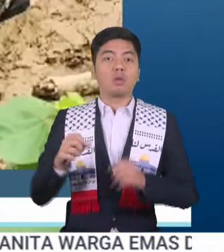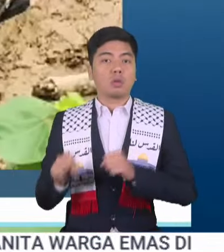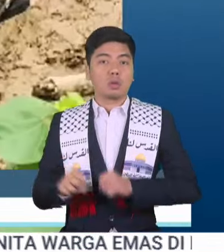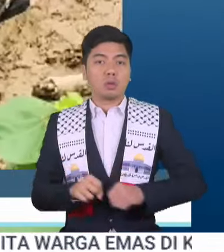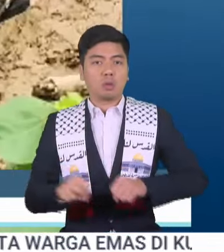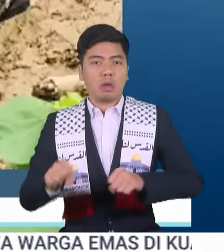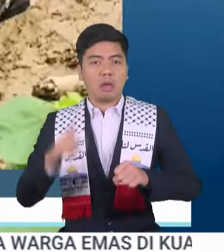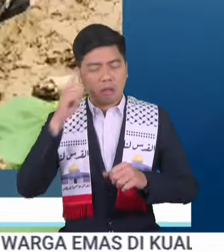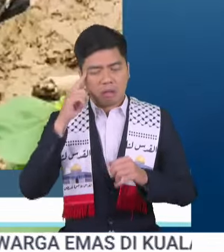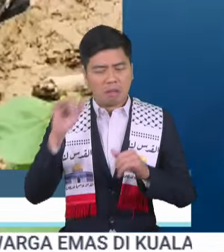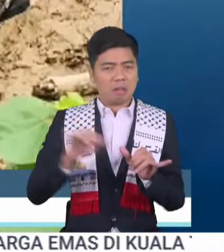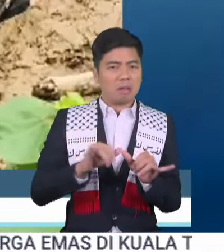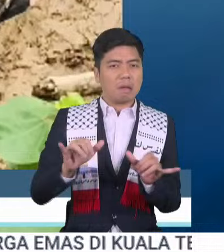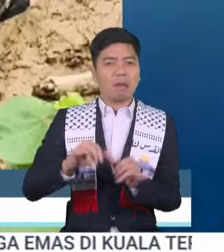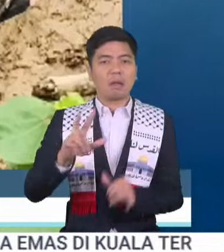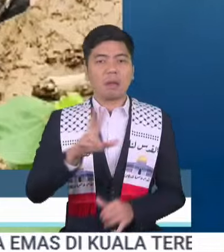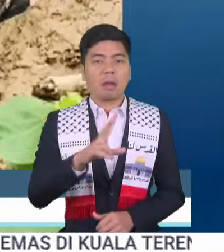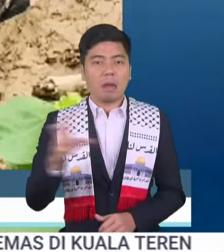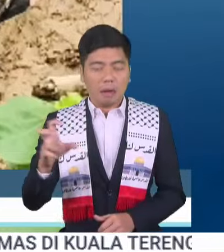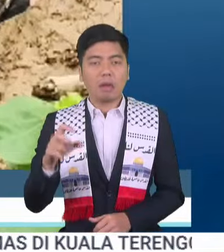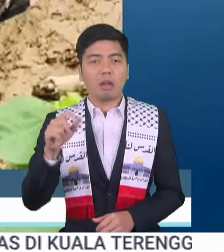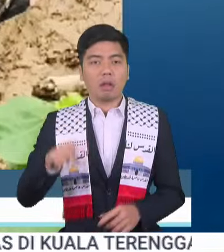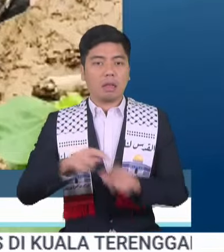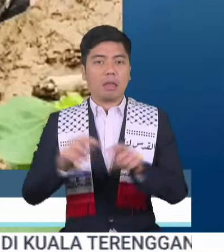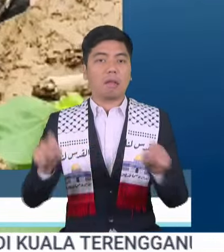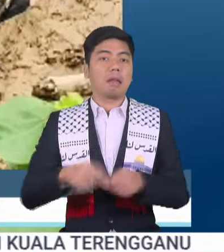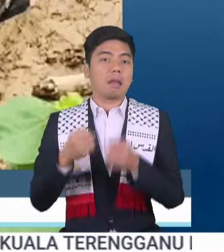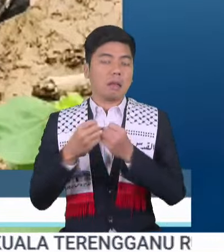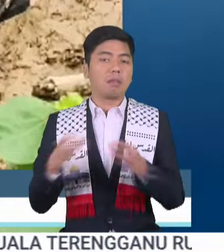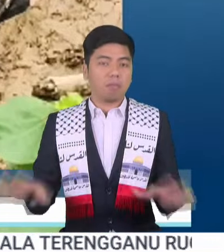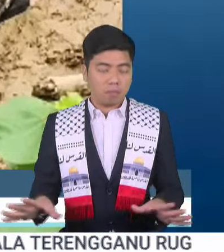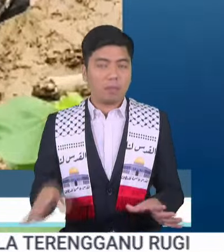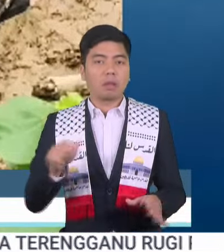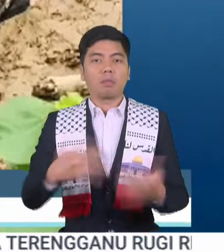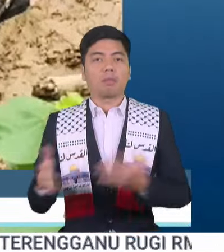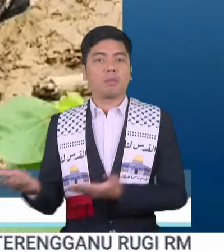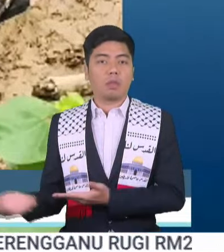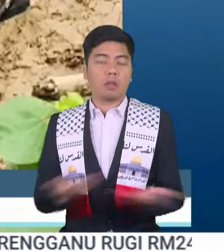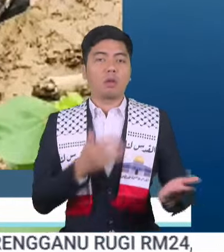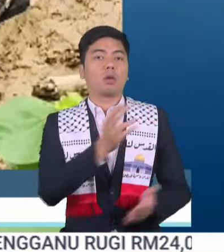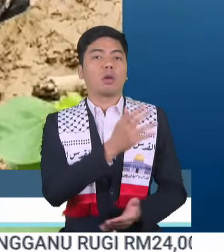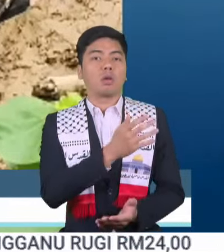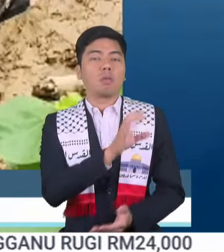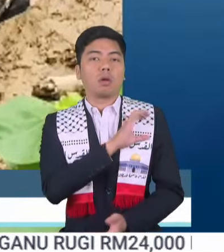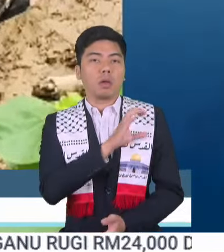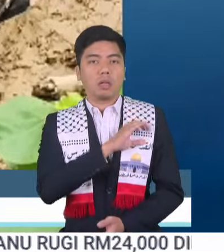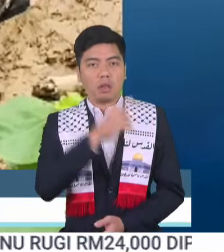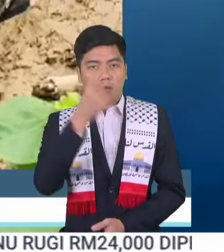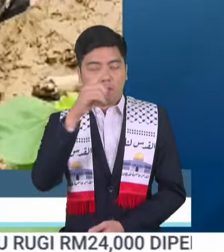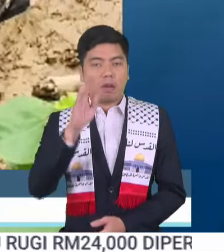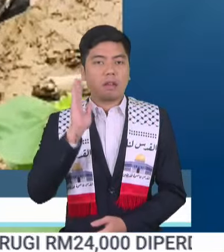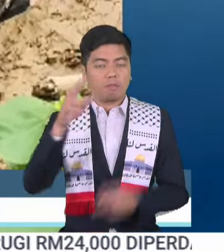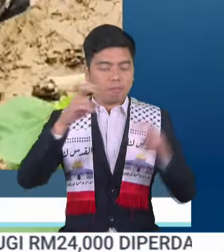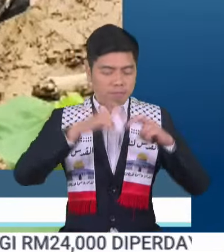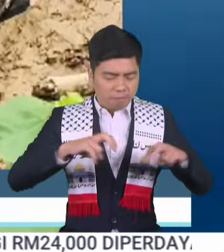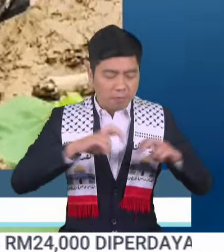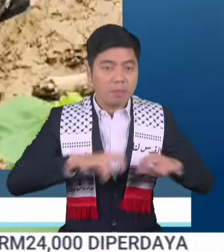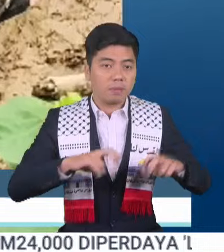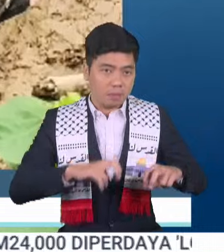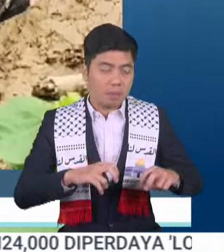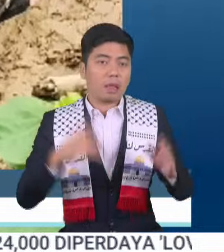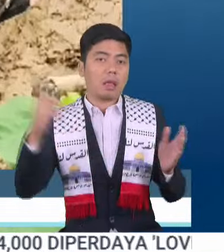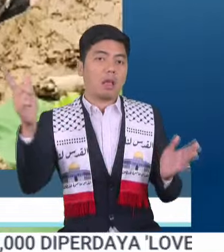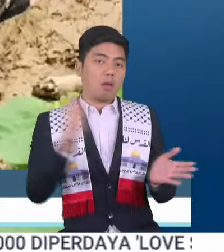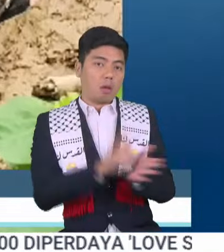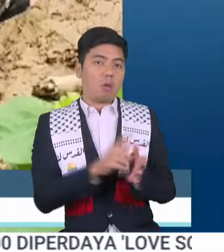sungai pada jarak 300 meter dari lokasi dilapor hilang. Mayat mangsa diserahkan kepada polis untuk tindakan lanjut. Laporan kehilangan